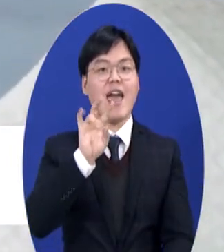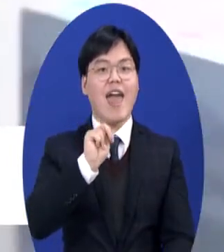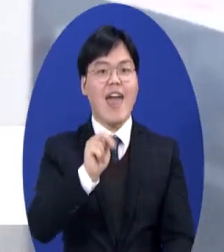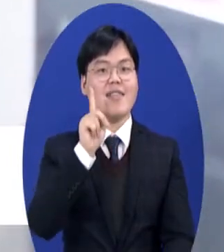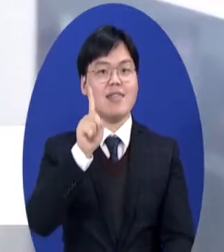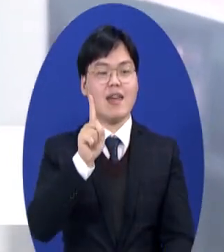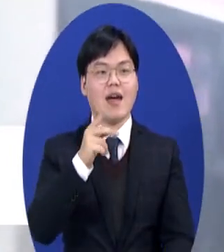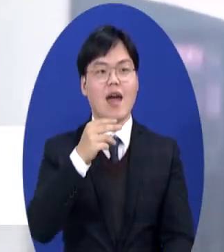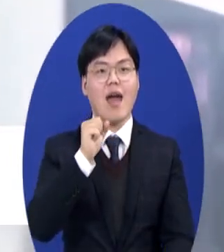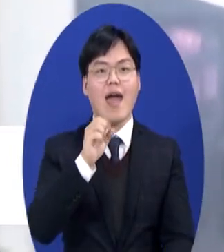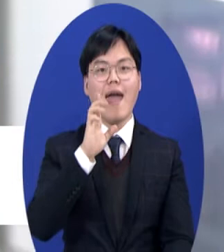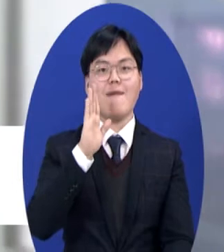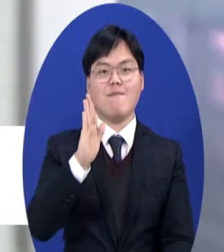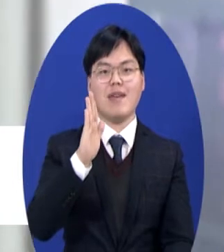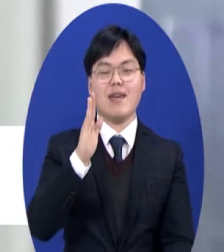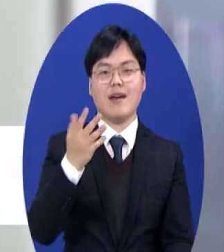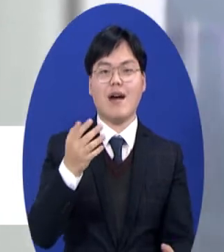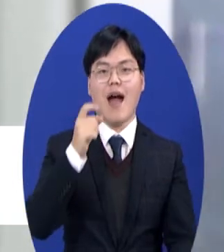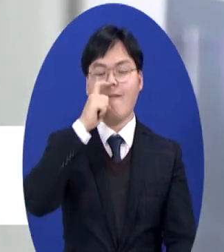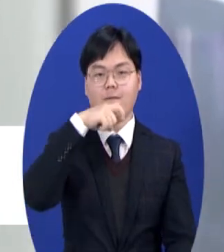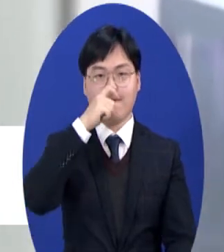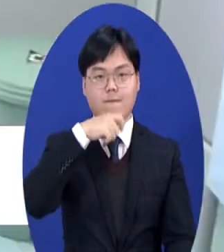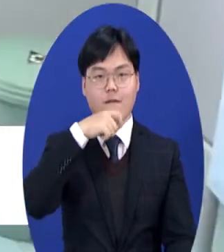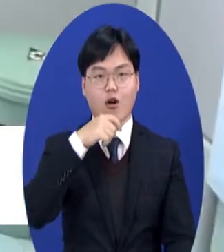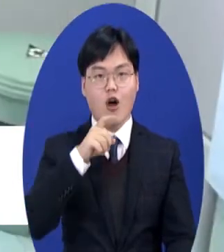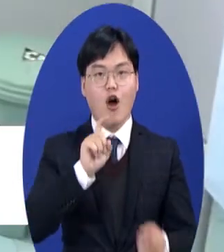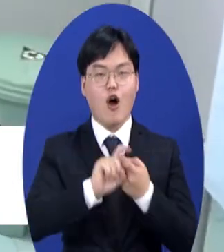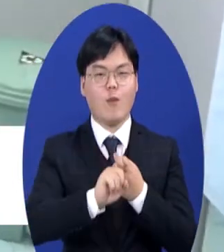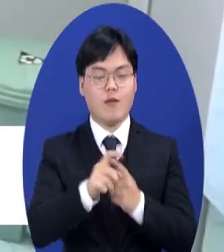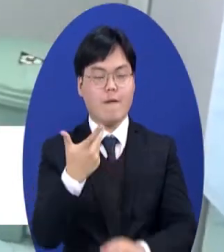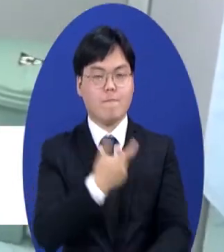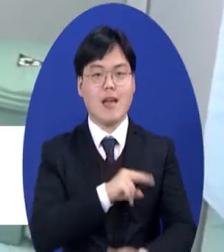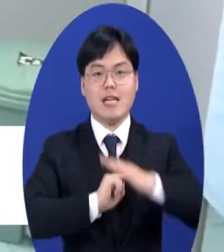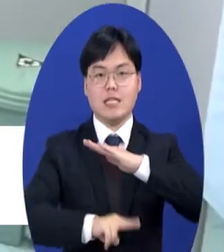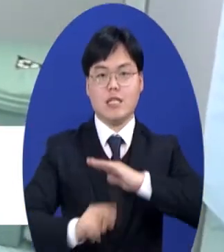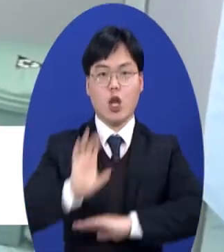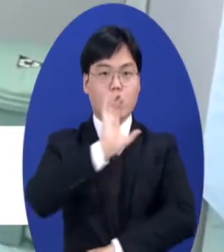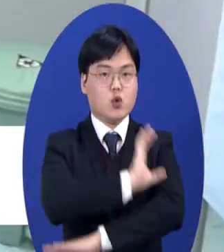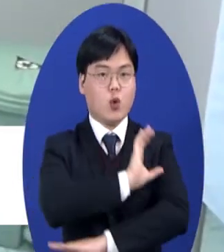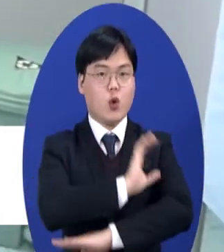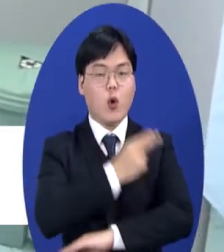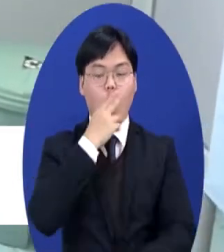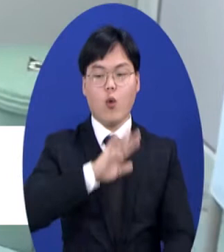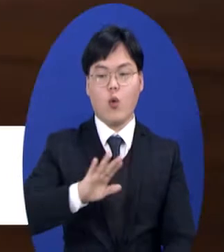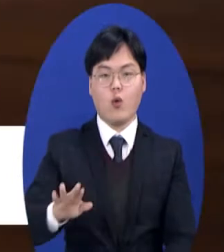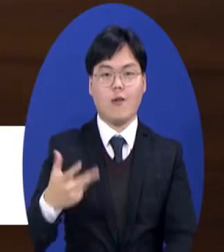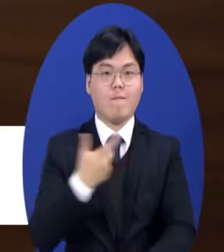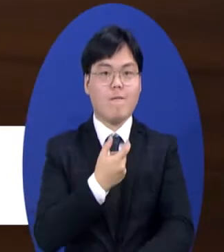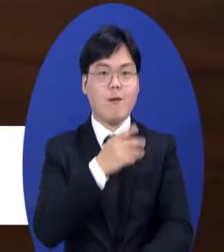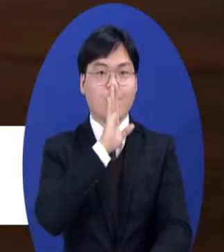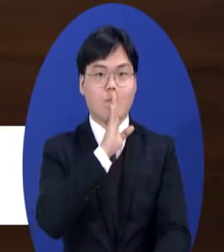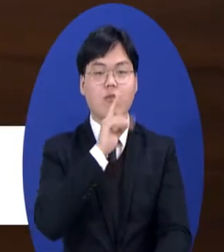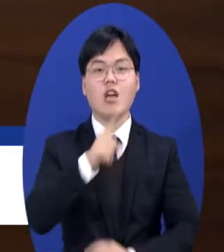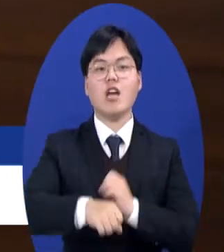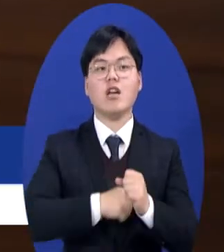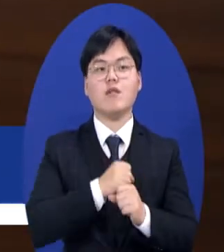H3H2, AB хүрээний хэв шинжийг агуулсан вакциныг цэцэрлэг сургуулийн насны хүүхдүүдэд хийж эхлэх юм а. Энэ жил мөн